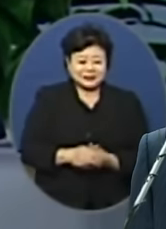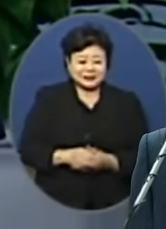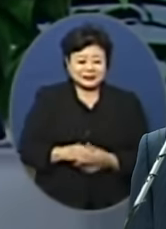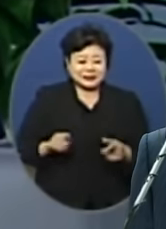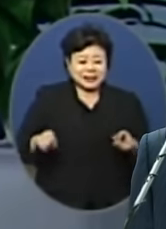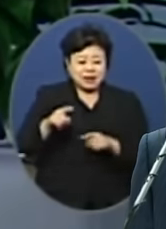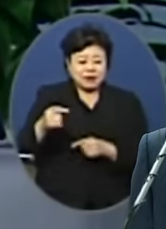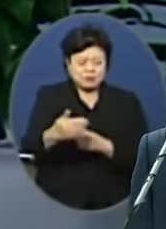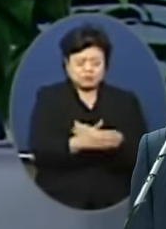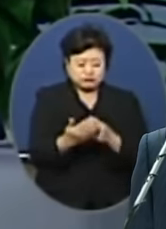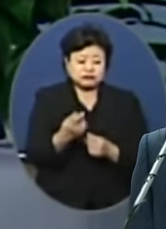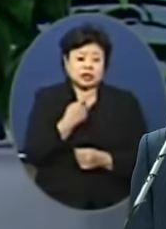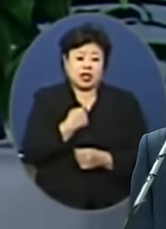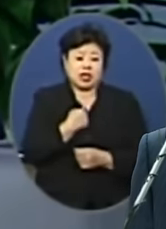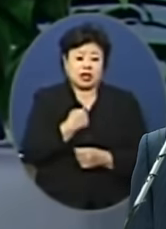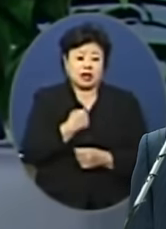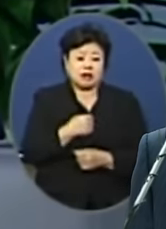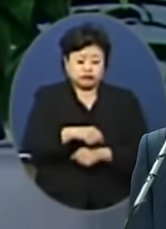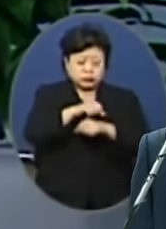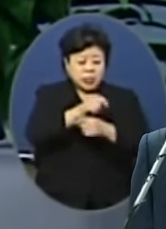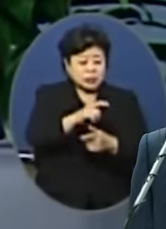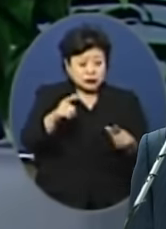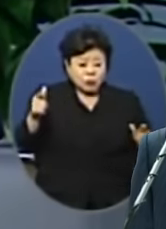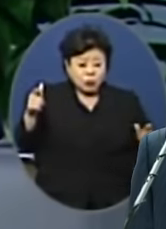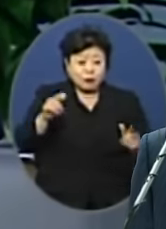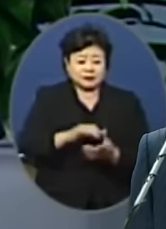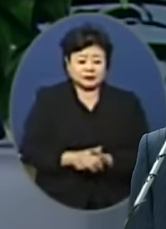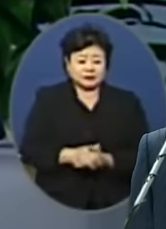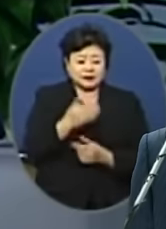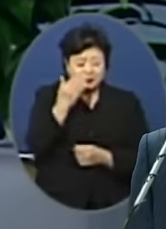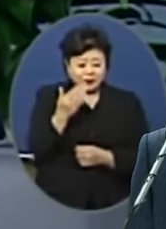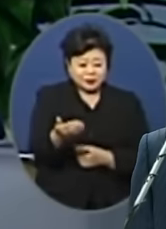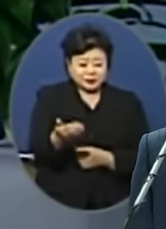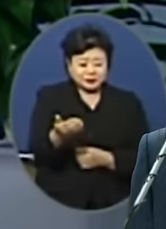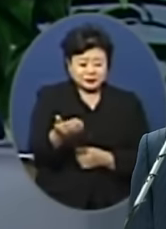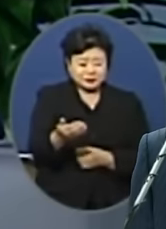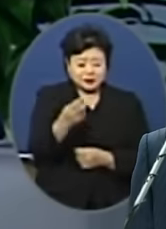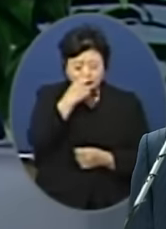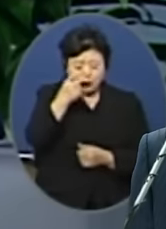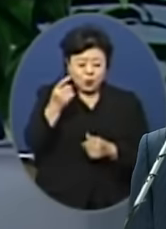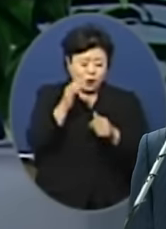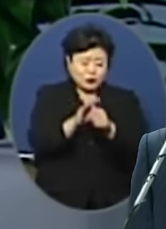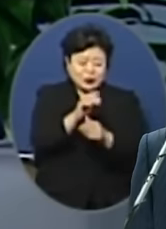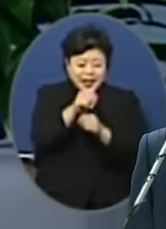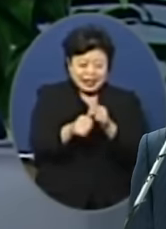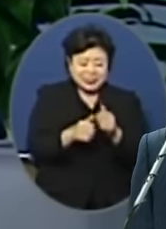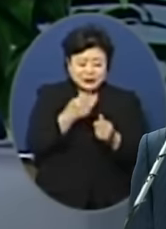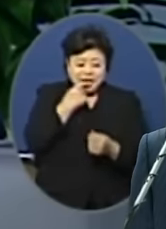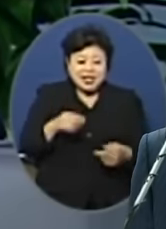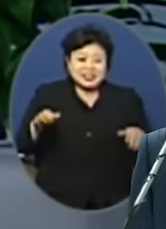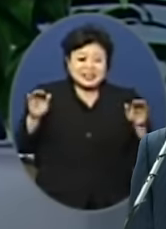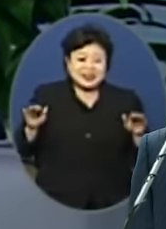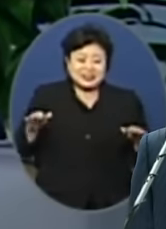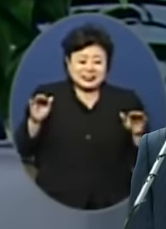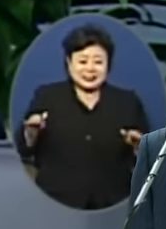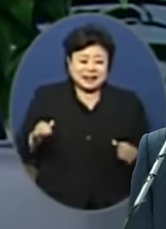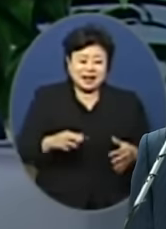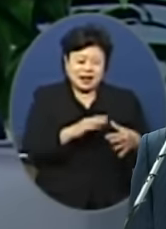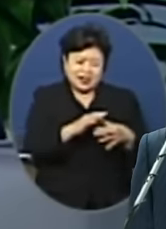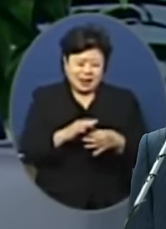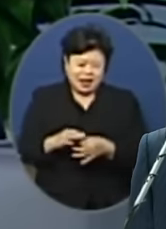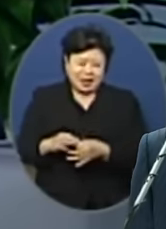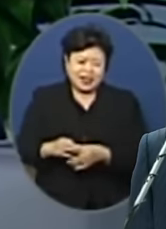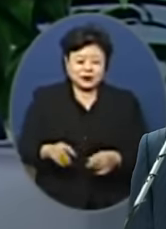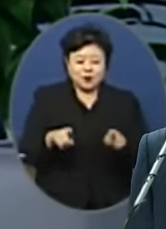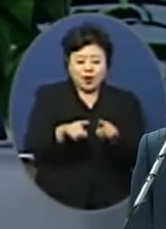사방으로 우겨삼을 당해도 쌓이지 않습니다. 여러분을 보호하는 하나님의 천사들이 끊임없이